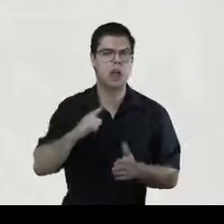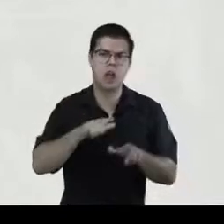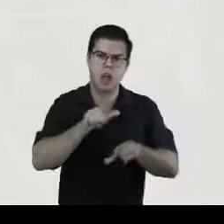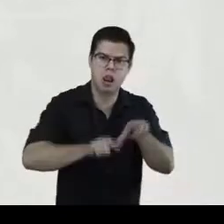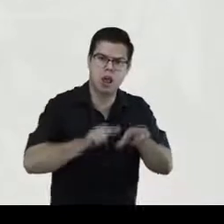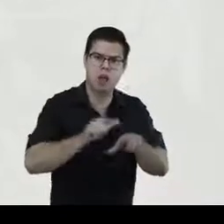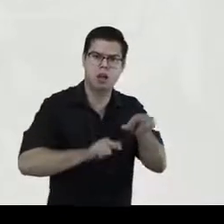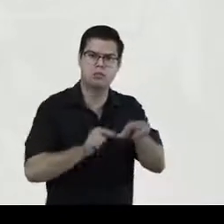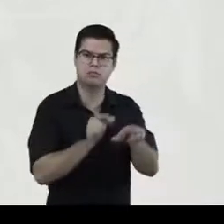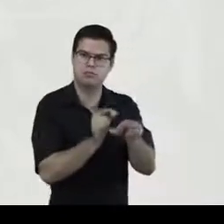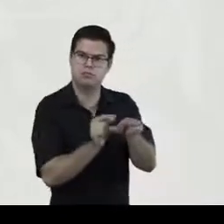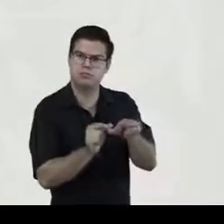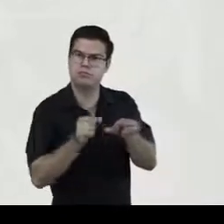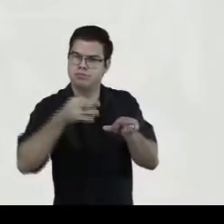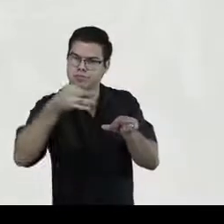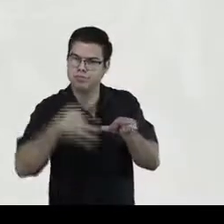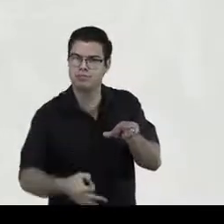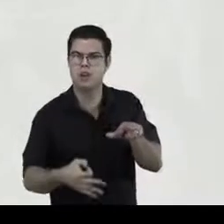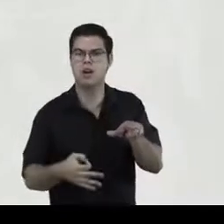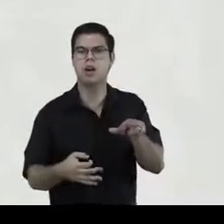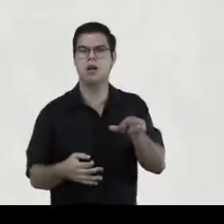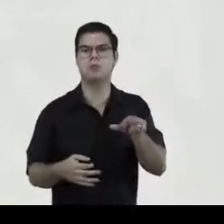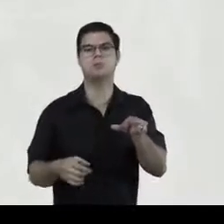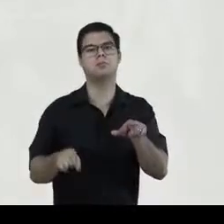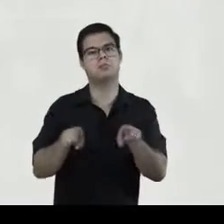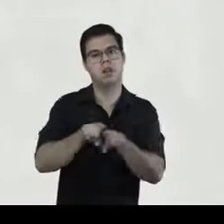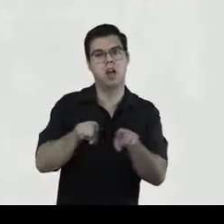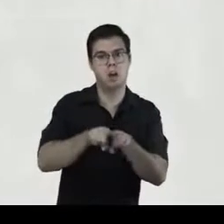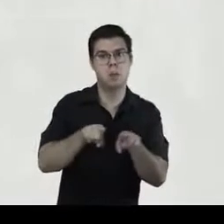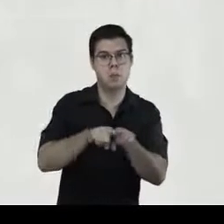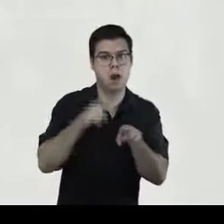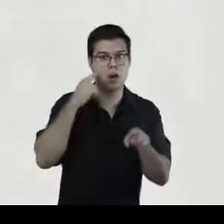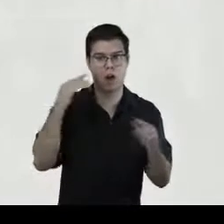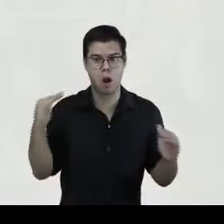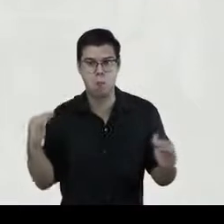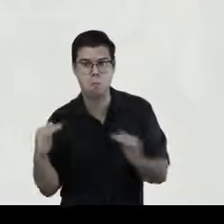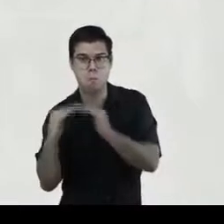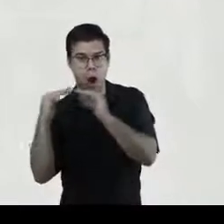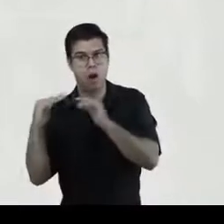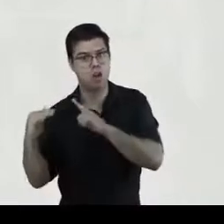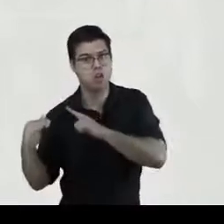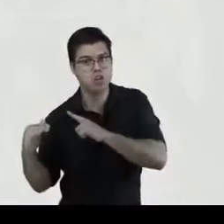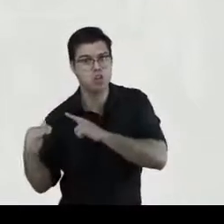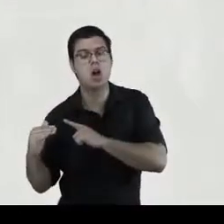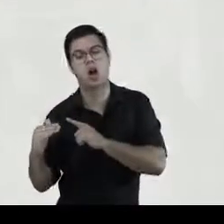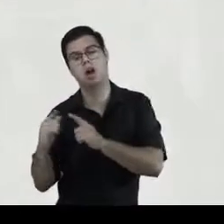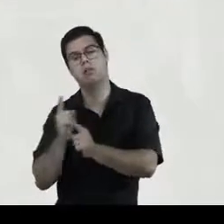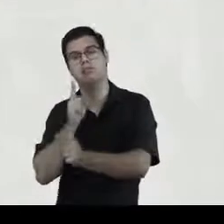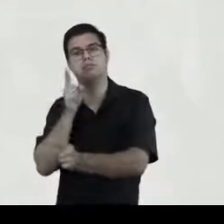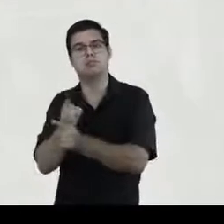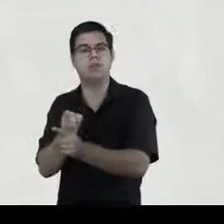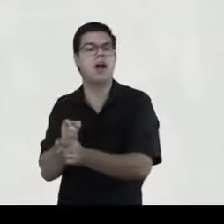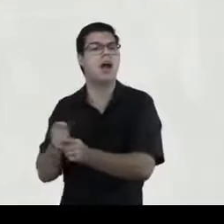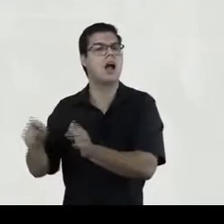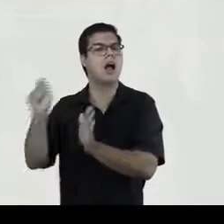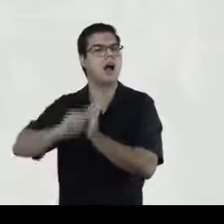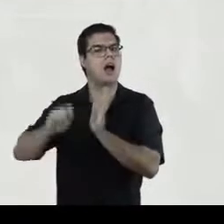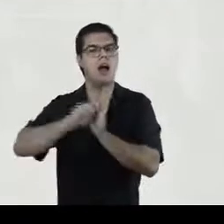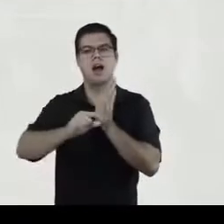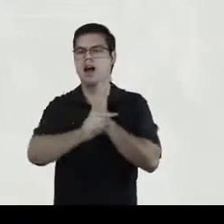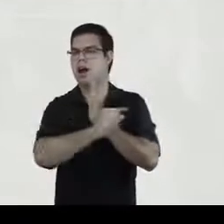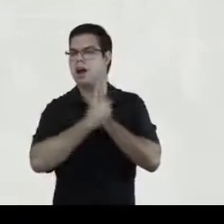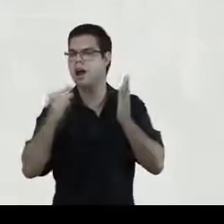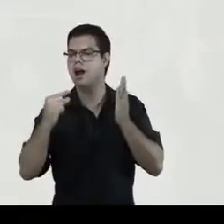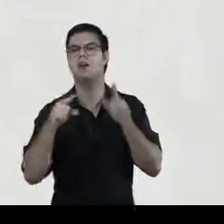stammt und wann dieser sie in etwa verwendet hat. Das ist natürlich eingeschränkt auf eine